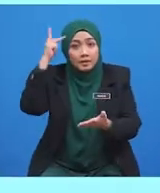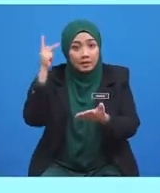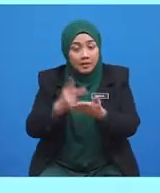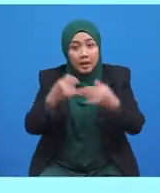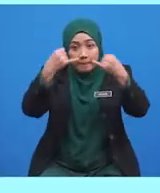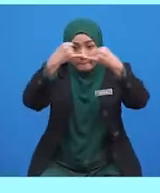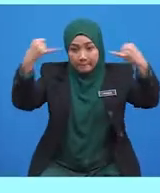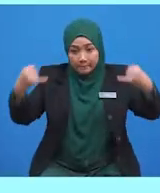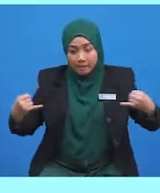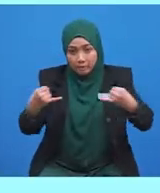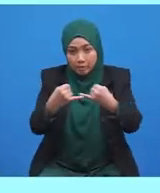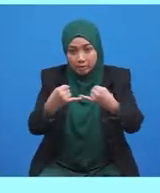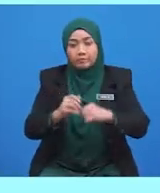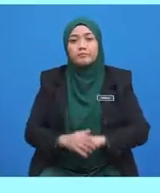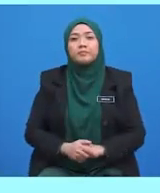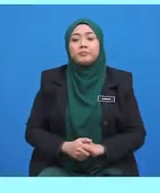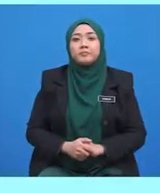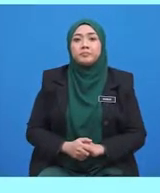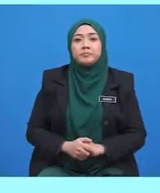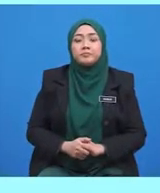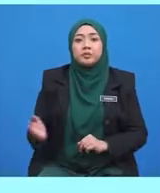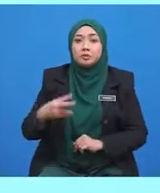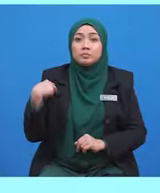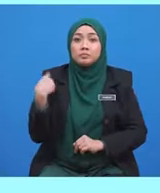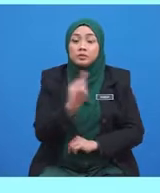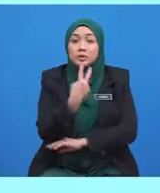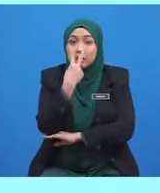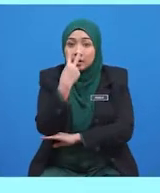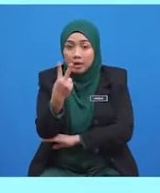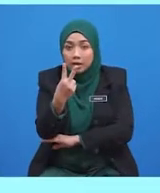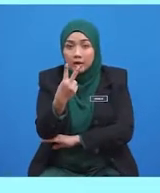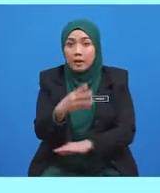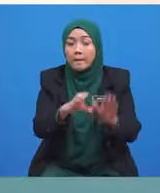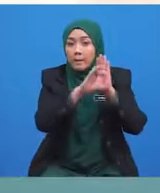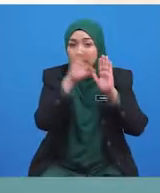piktogram. Ayuh kita lihat paparan berikutnya.